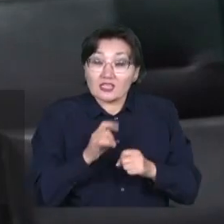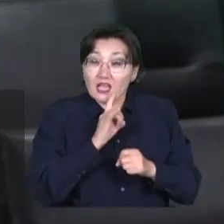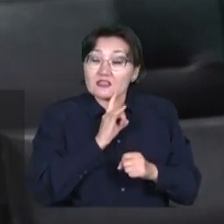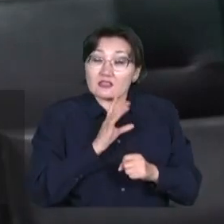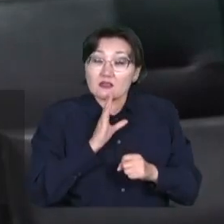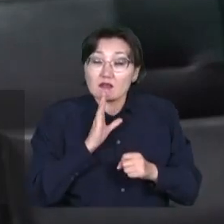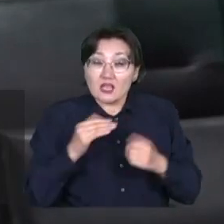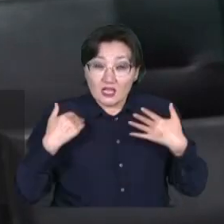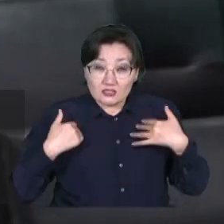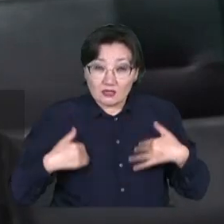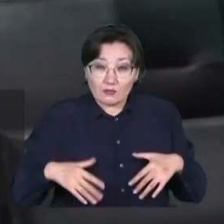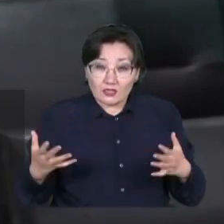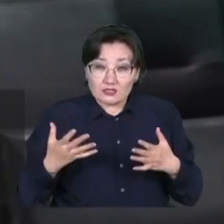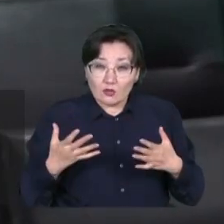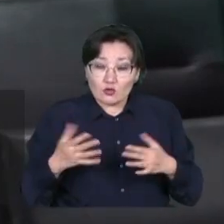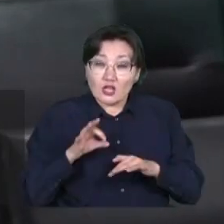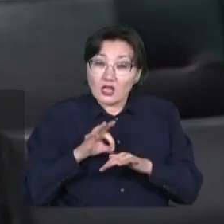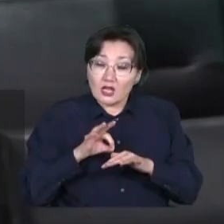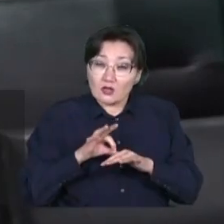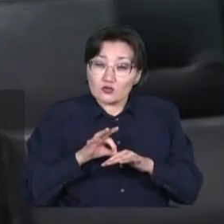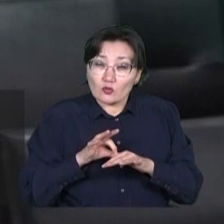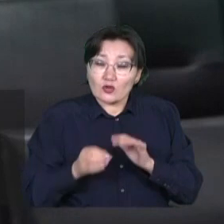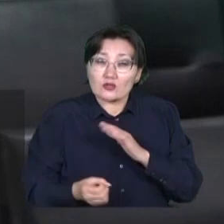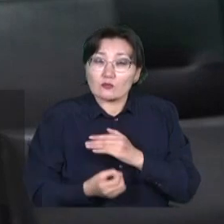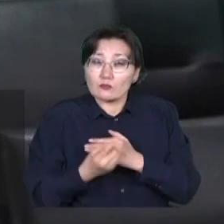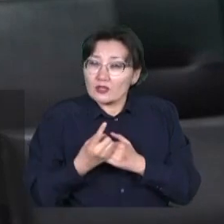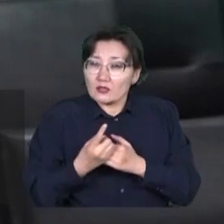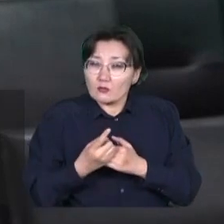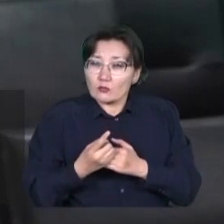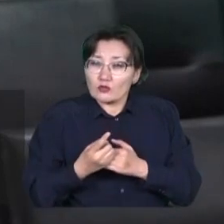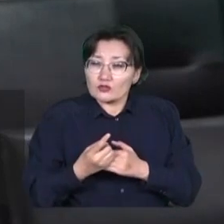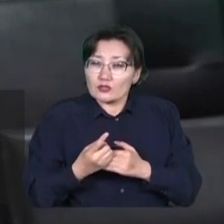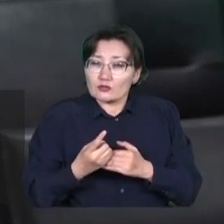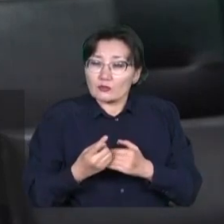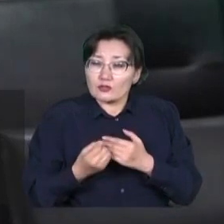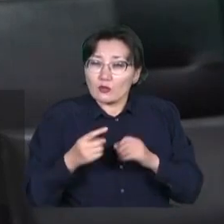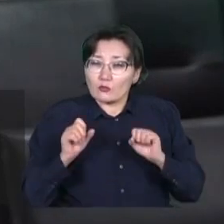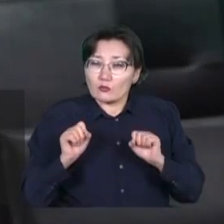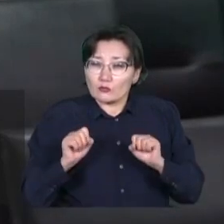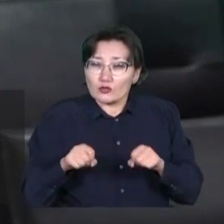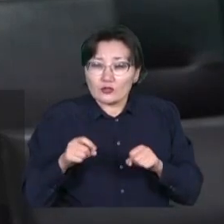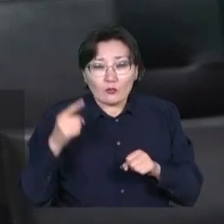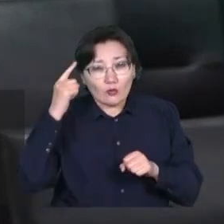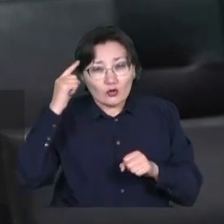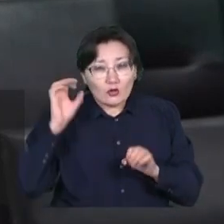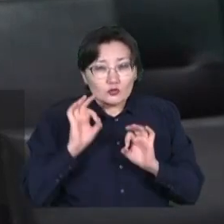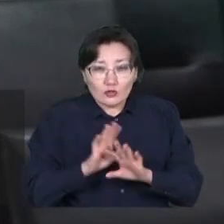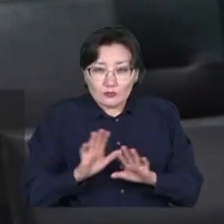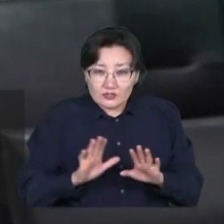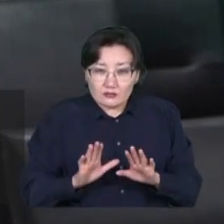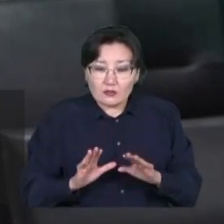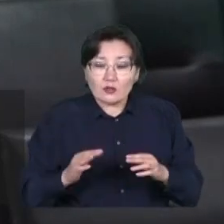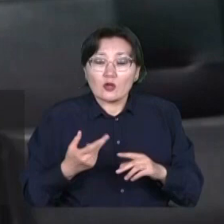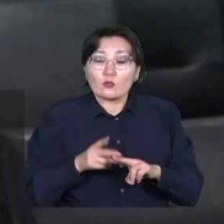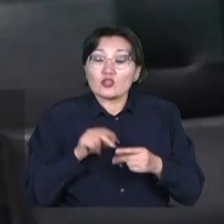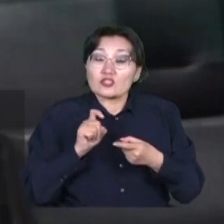азаматтың ағзасында қандай да бір ауру шақырат деген ұғым ол түсінік, дұрыс түсінік емес. Осыған байланысты ешқандай да ауру